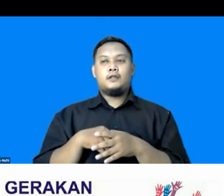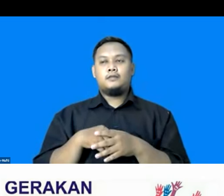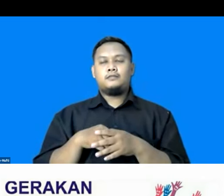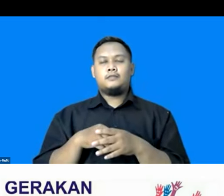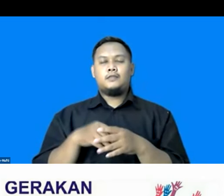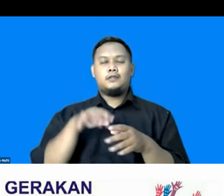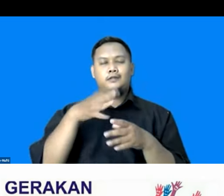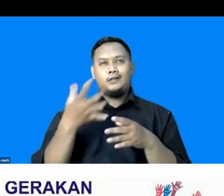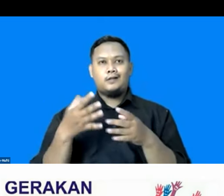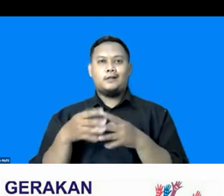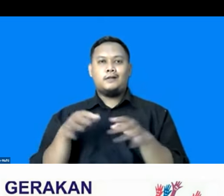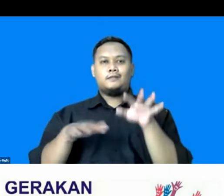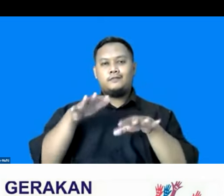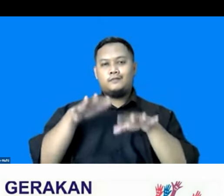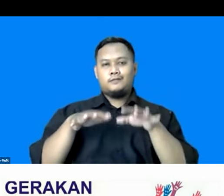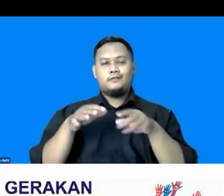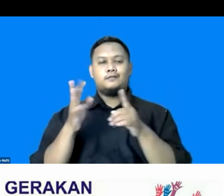dan lain-lain?